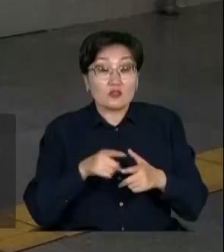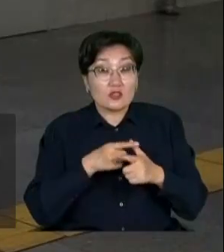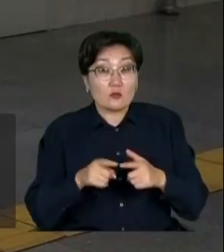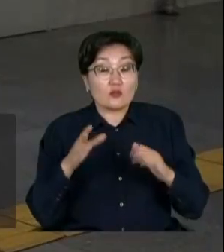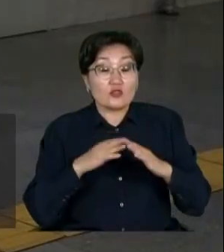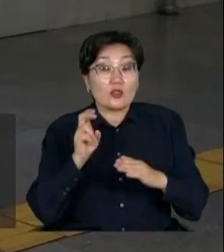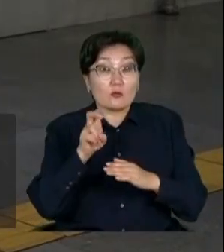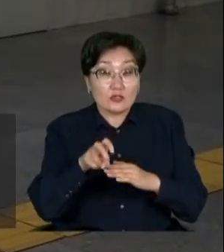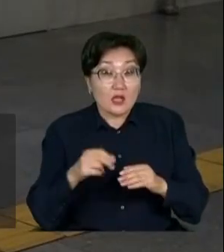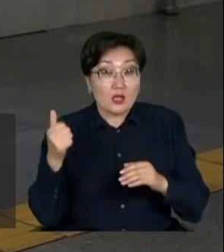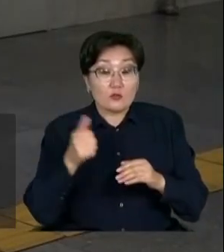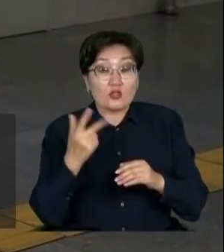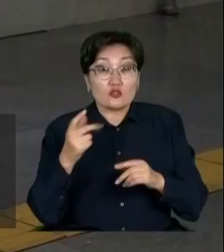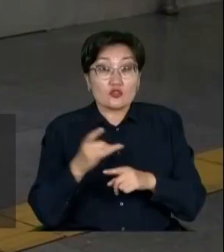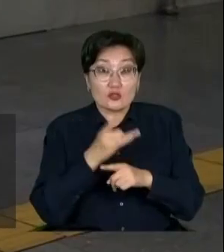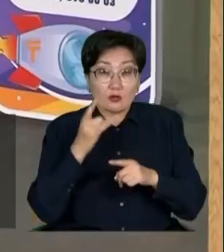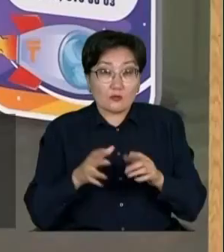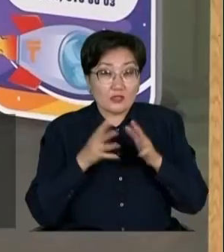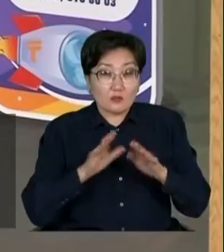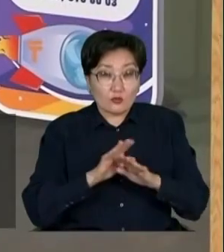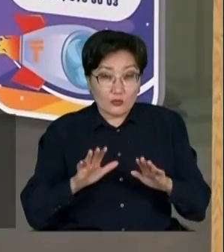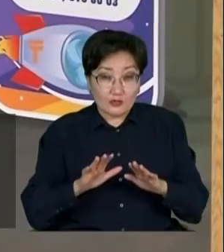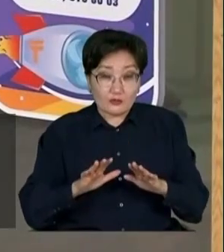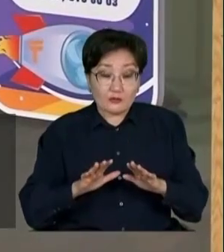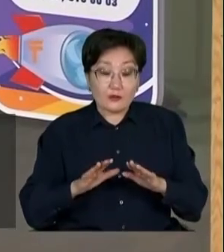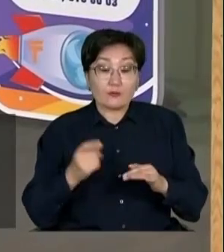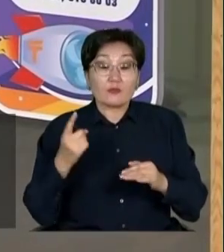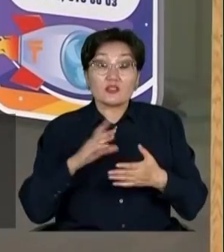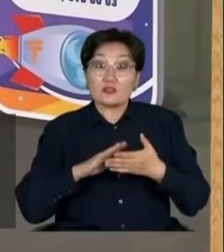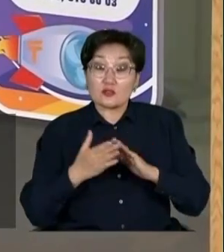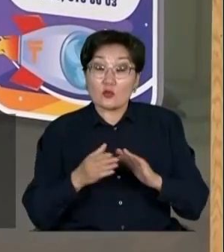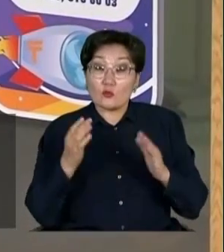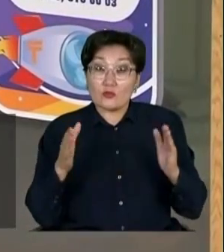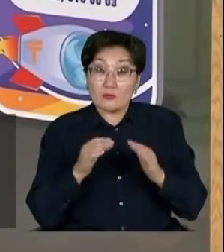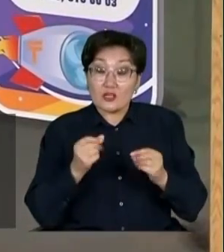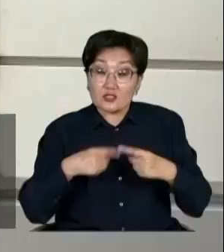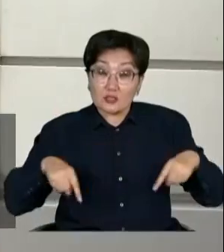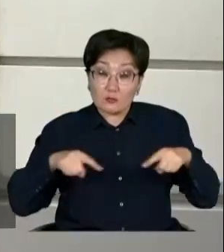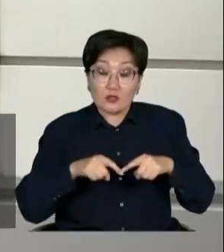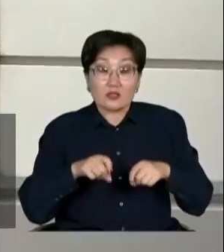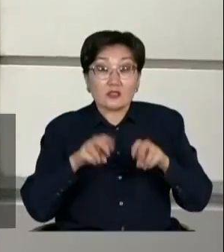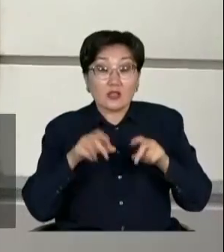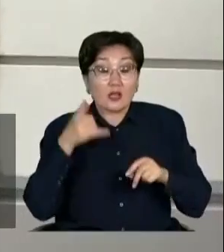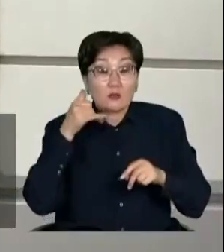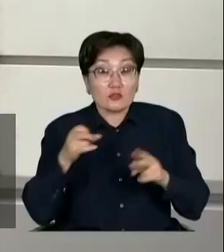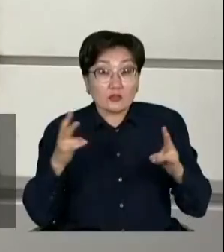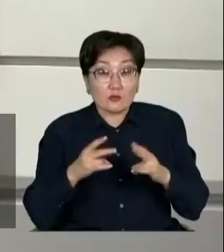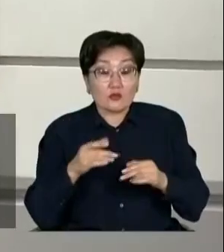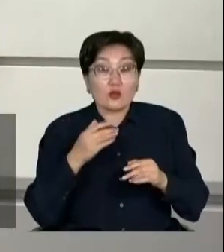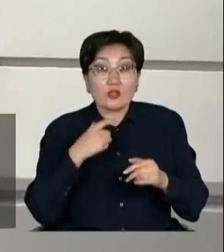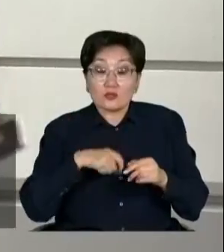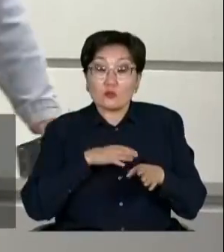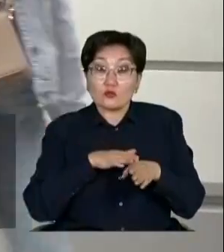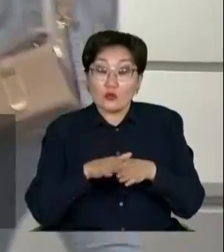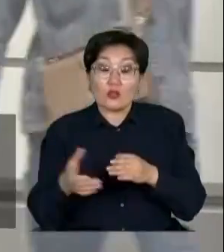үйіне бару аптасына 3 реттен аспау керек. Айта кететін бір жайт, микроқаржы ұйымының өкілі хабарласқан кезде өзін толық